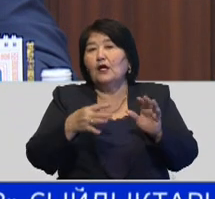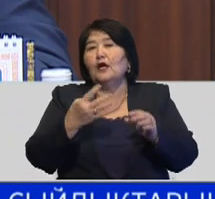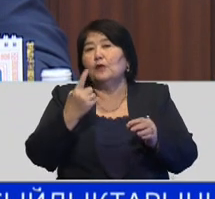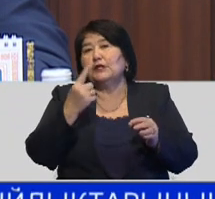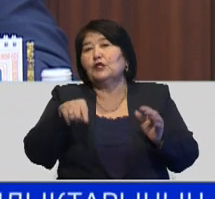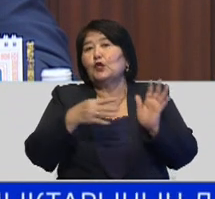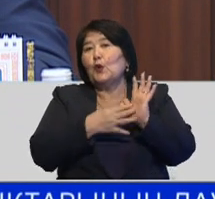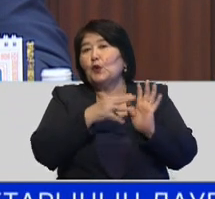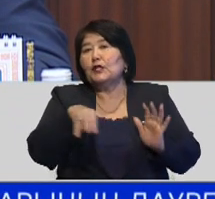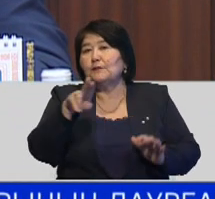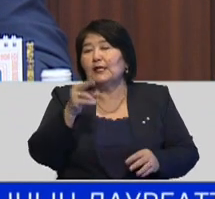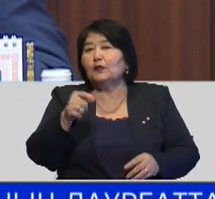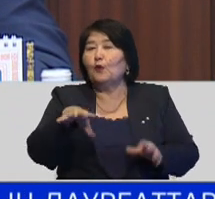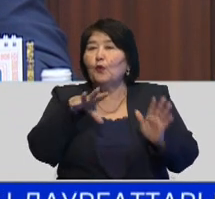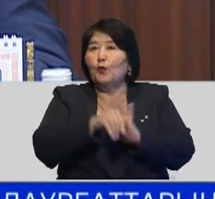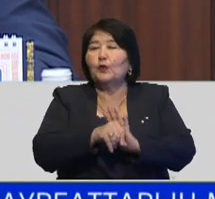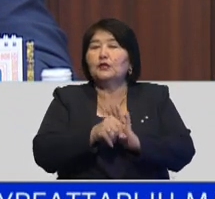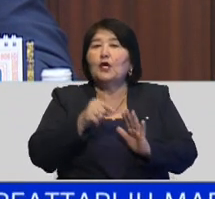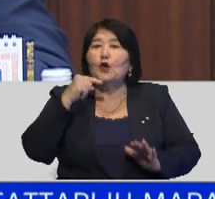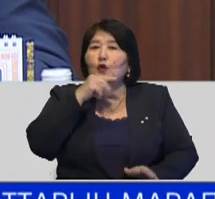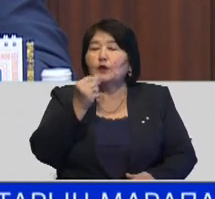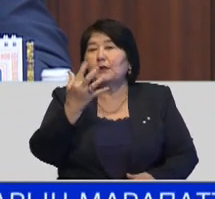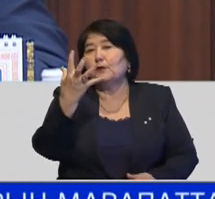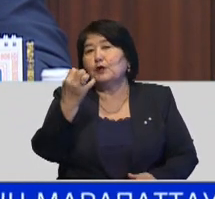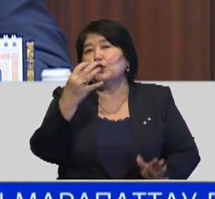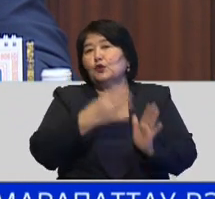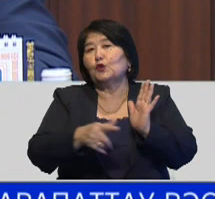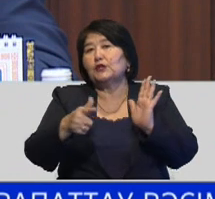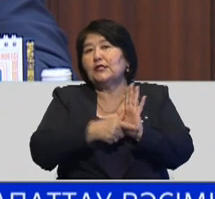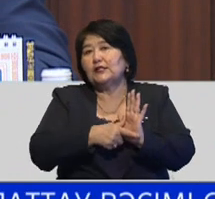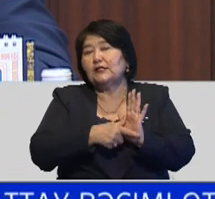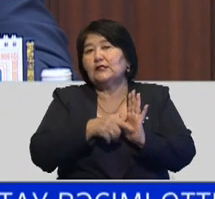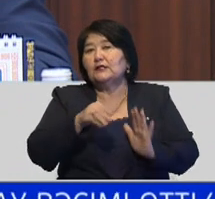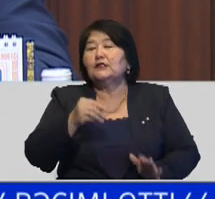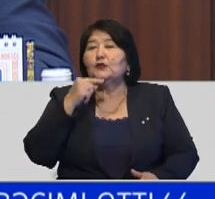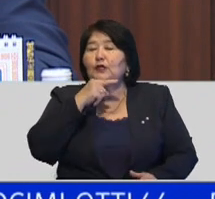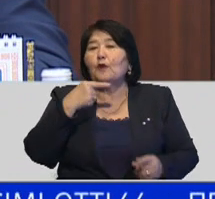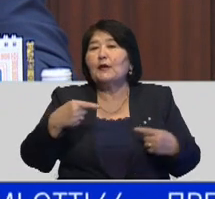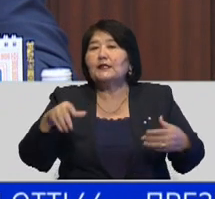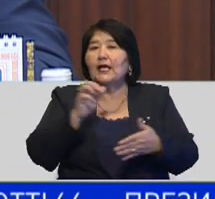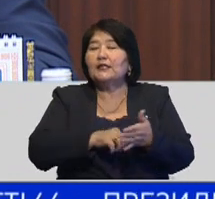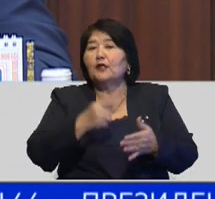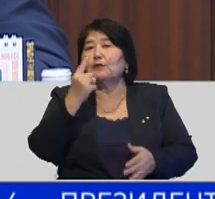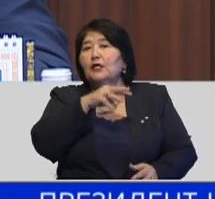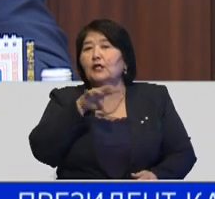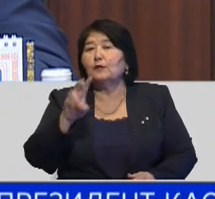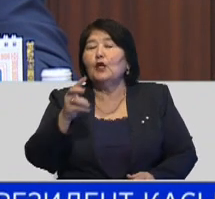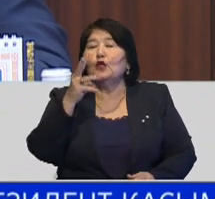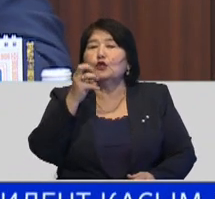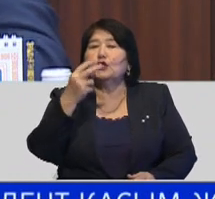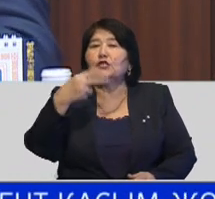теңге. Оның ішінде үнемделген қаржы 597 миллион теңге. Басқа да себептермен 1 миллиард